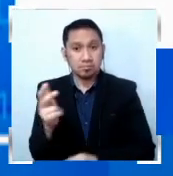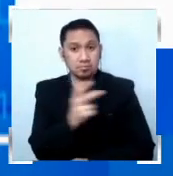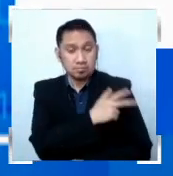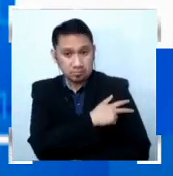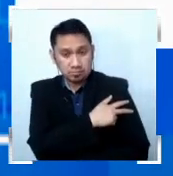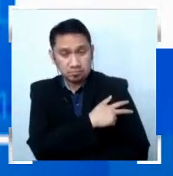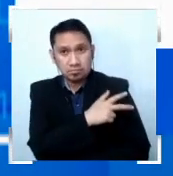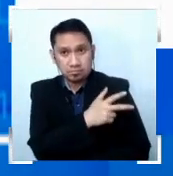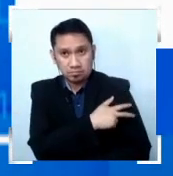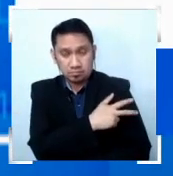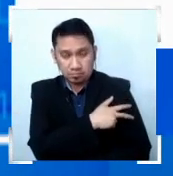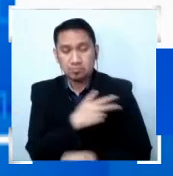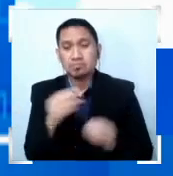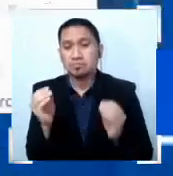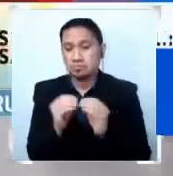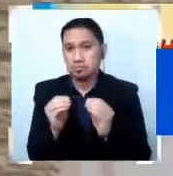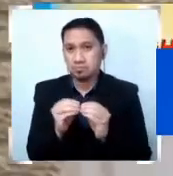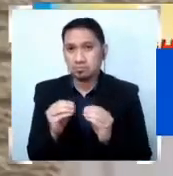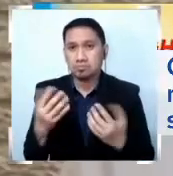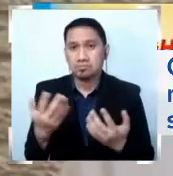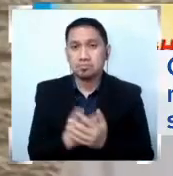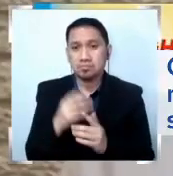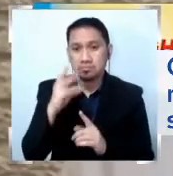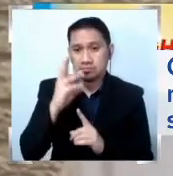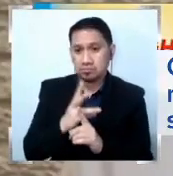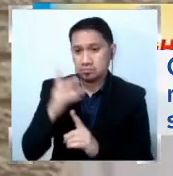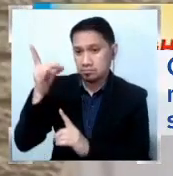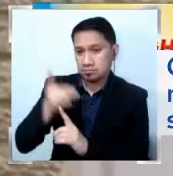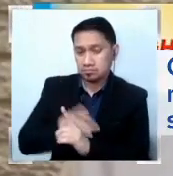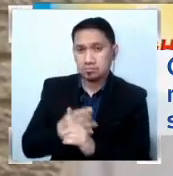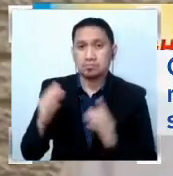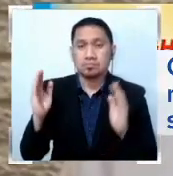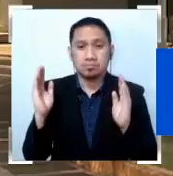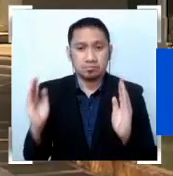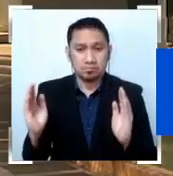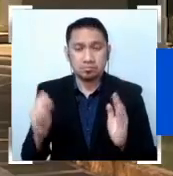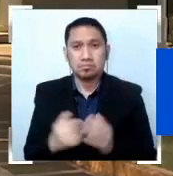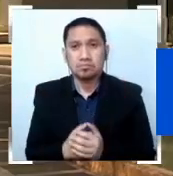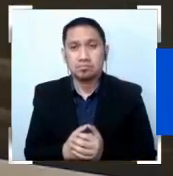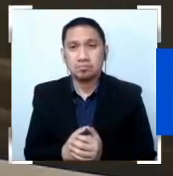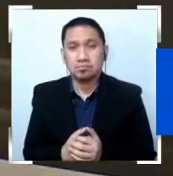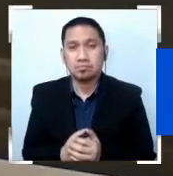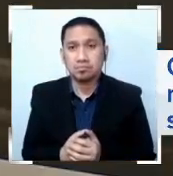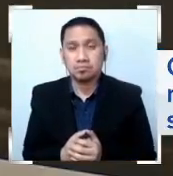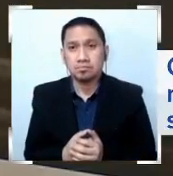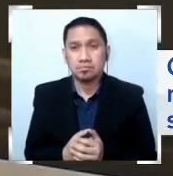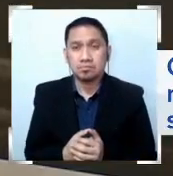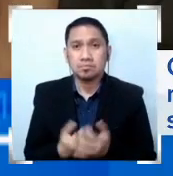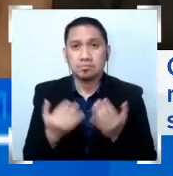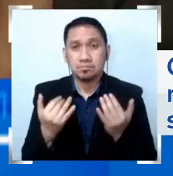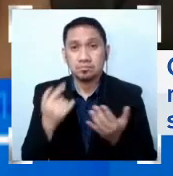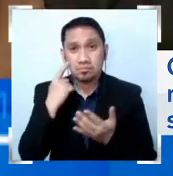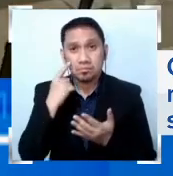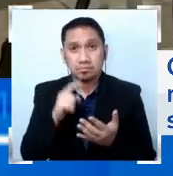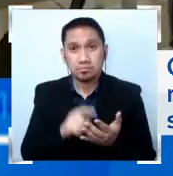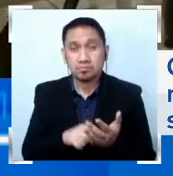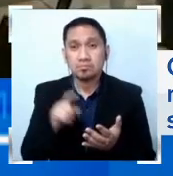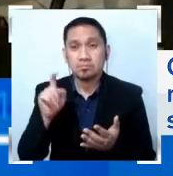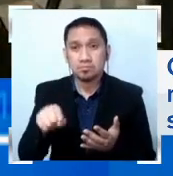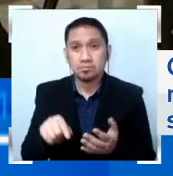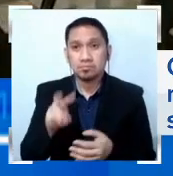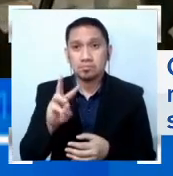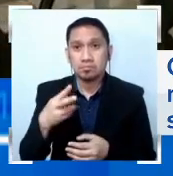will wane after 6 to 8 months. Naipasa na ng vaccine expert panel yung kanilang recommendation sa FDA. Yung WHO